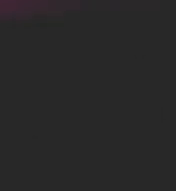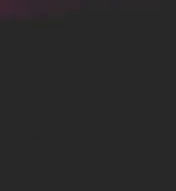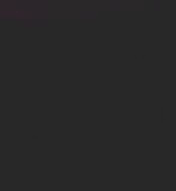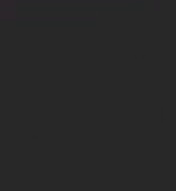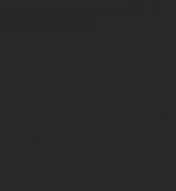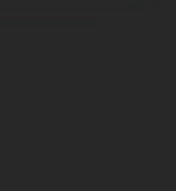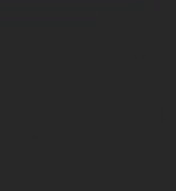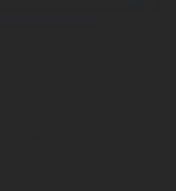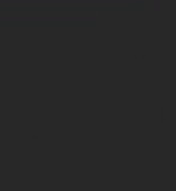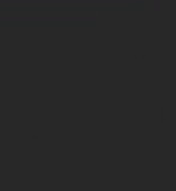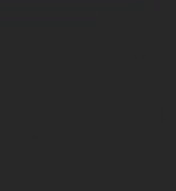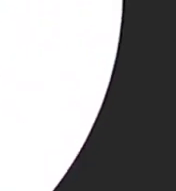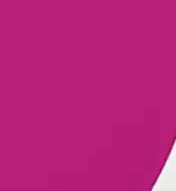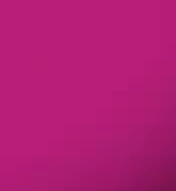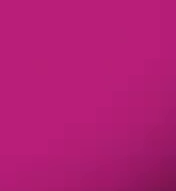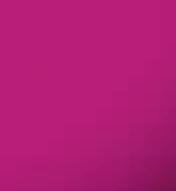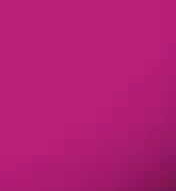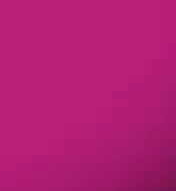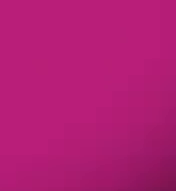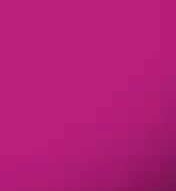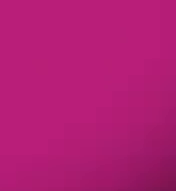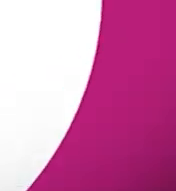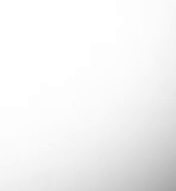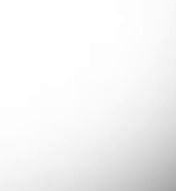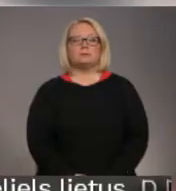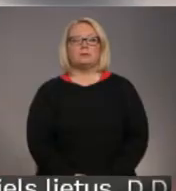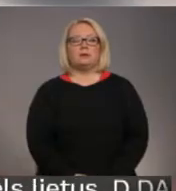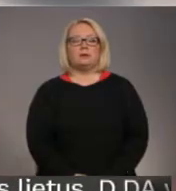Re! Viss ēters ir te!